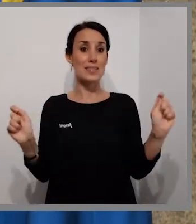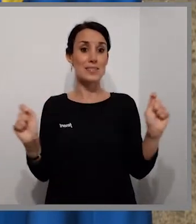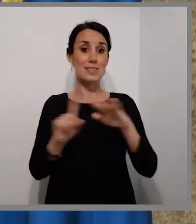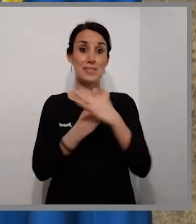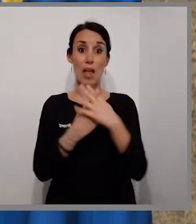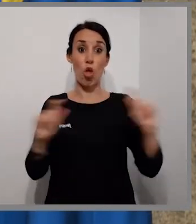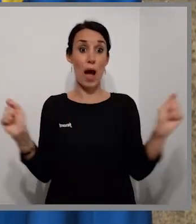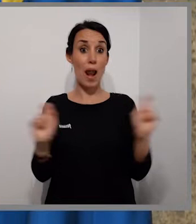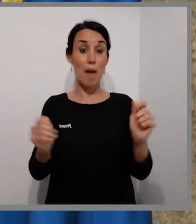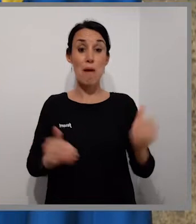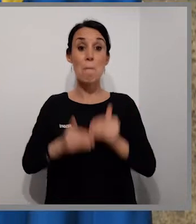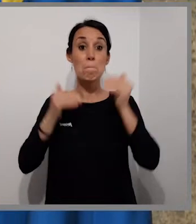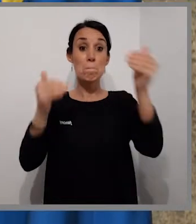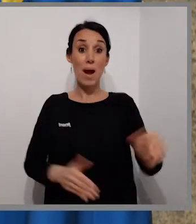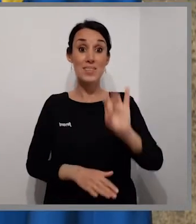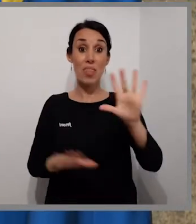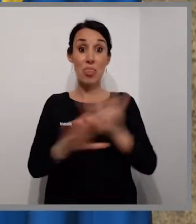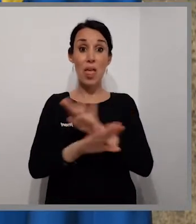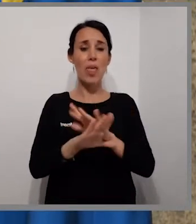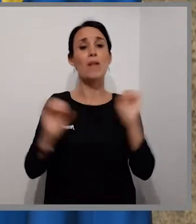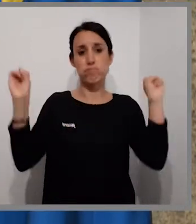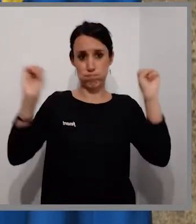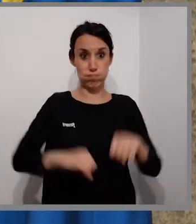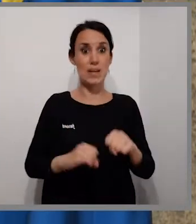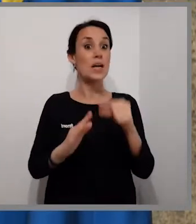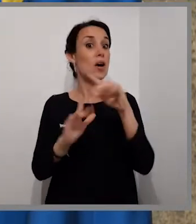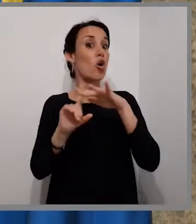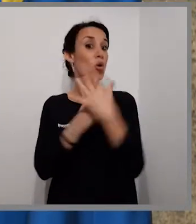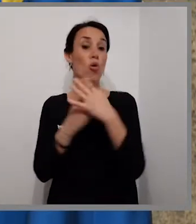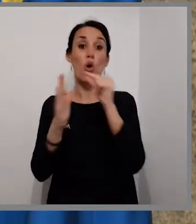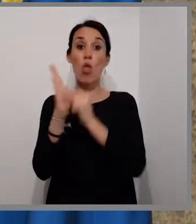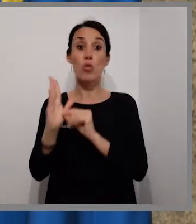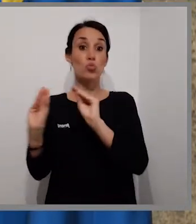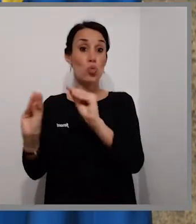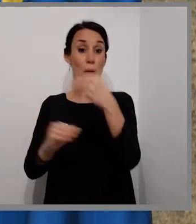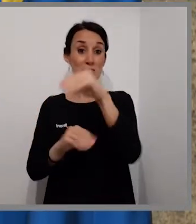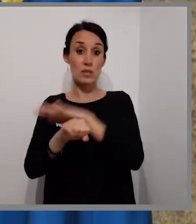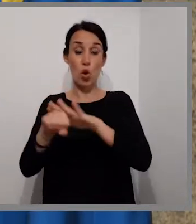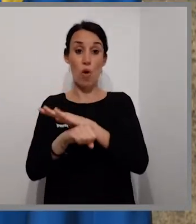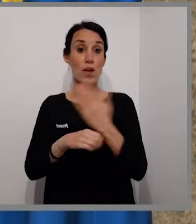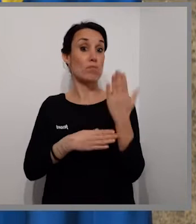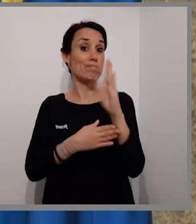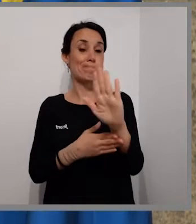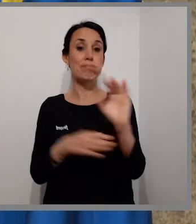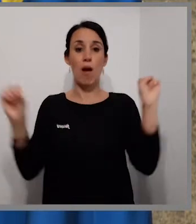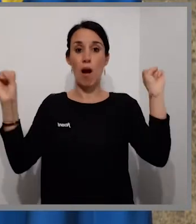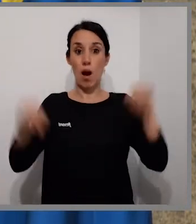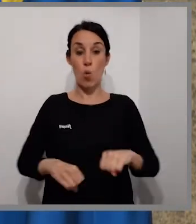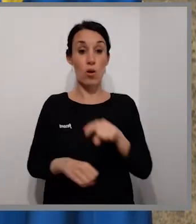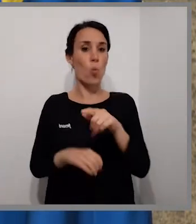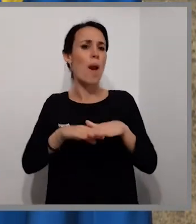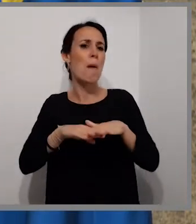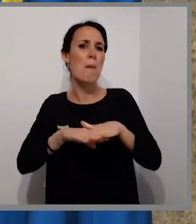l'estat d'alarma altres 15 dies més en les condicions que s'han plantejat pel president del govern.